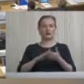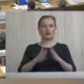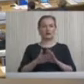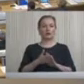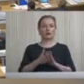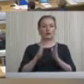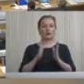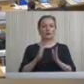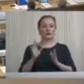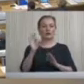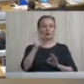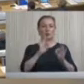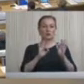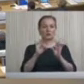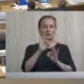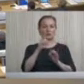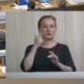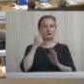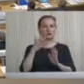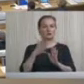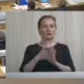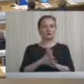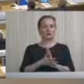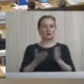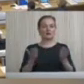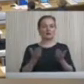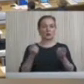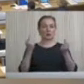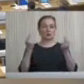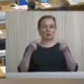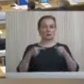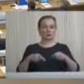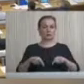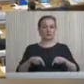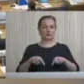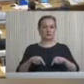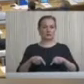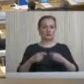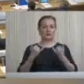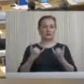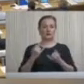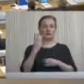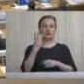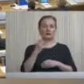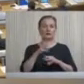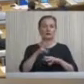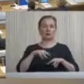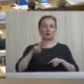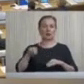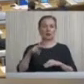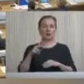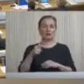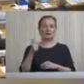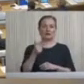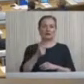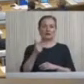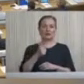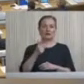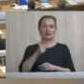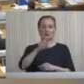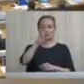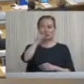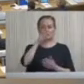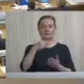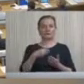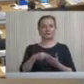мільйонів за перший квартал. То ви думаєте, це пройде безболісно? Ні, це не